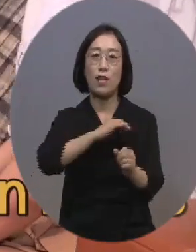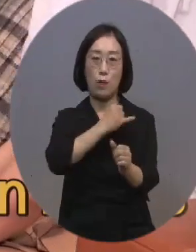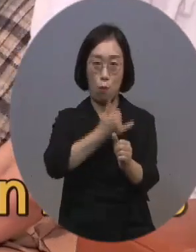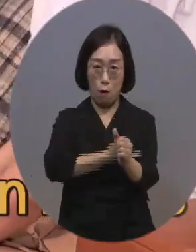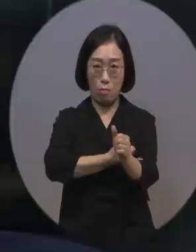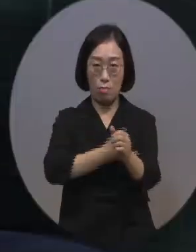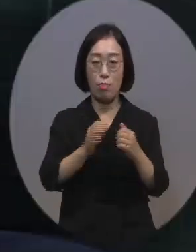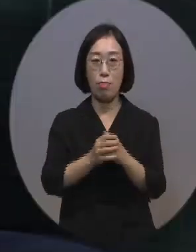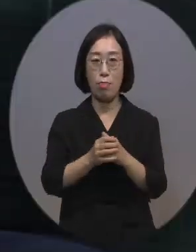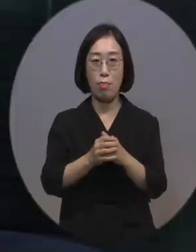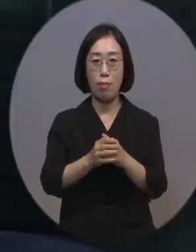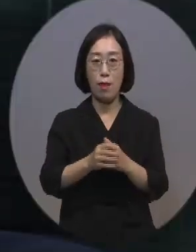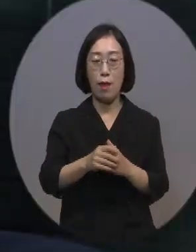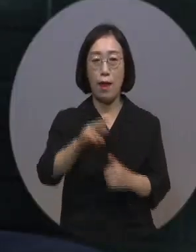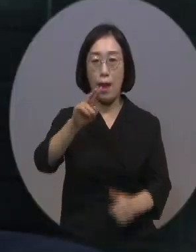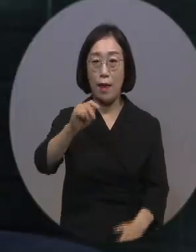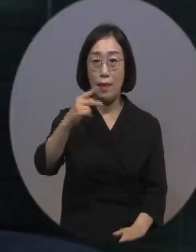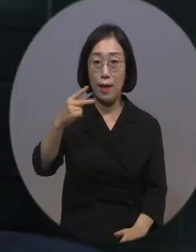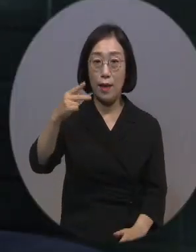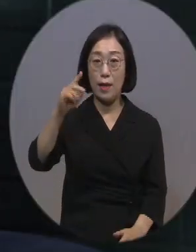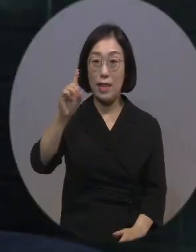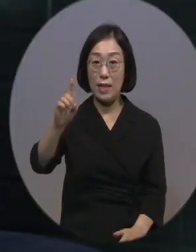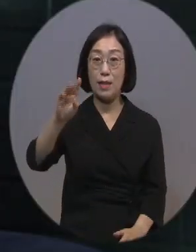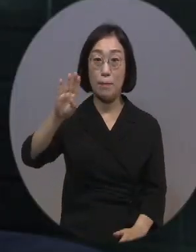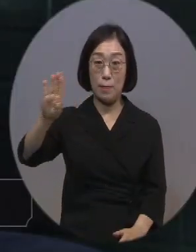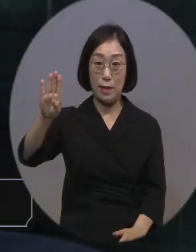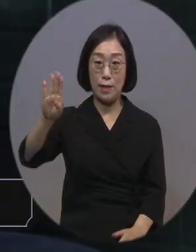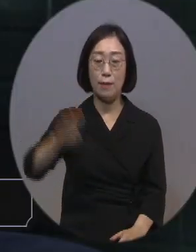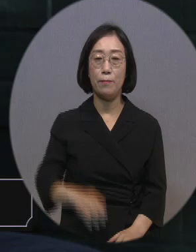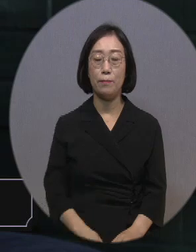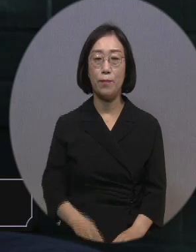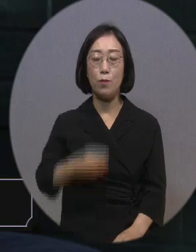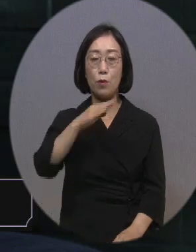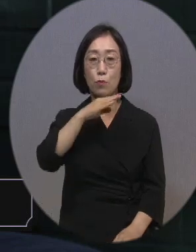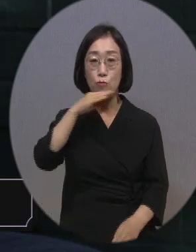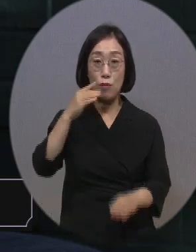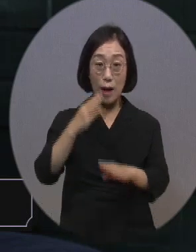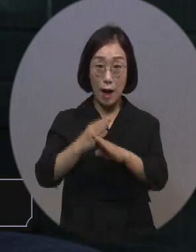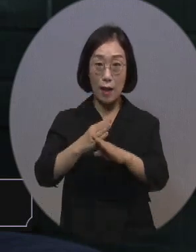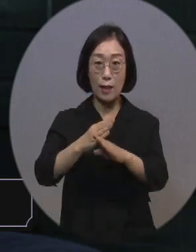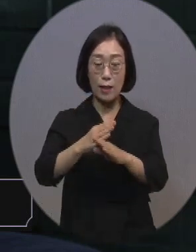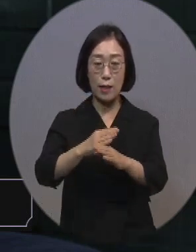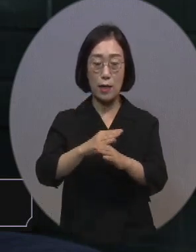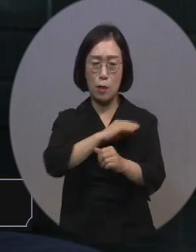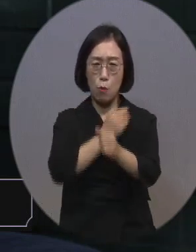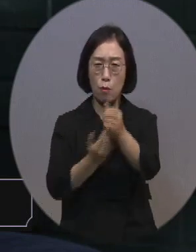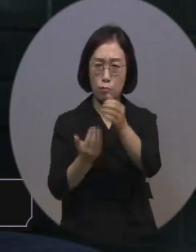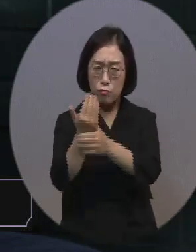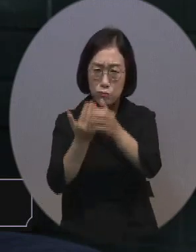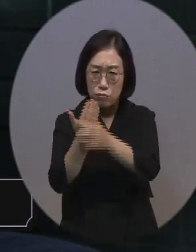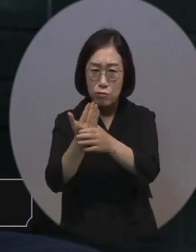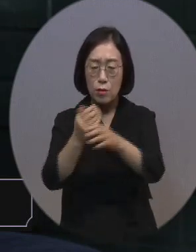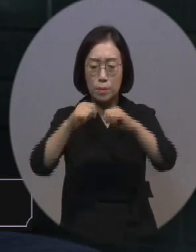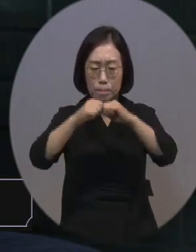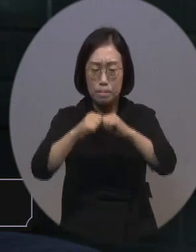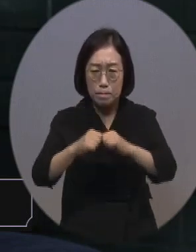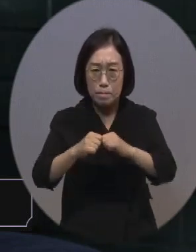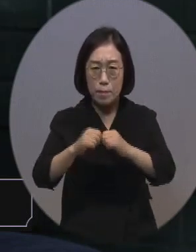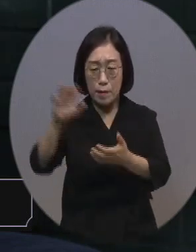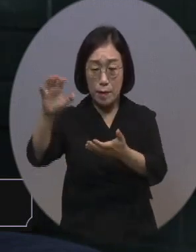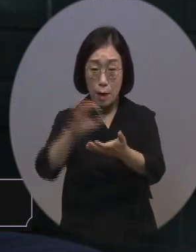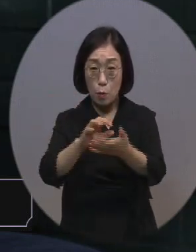네, NKDB라는 곳인데요. 예. 저희는 북한 인권 사건을 기록을 하고 조사를 하고